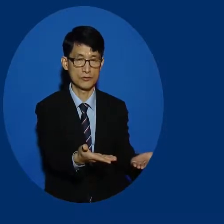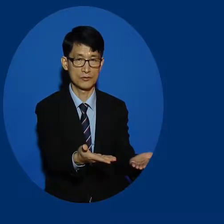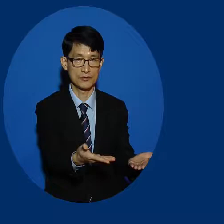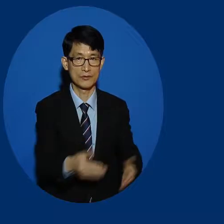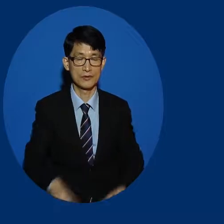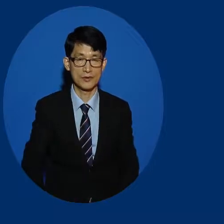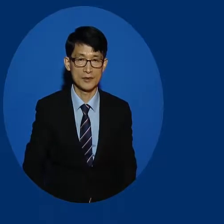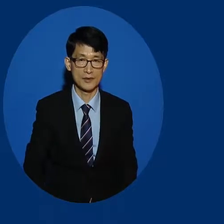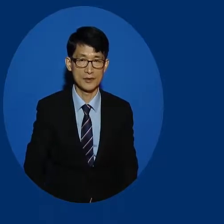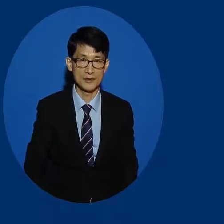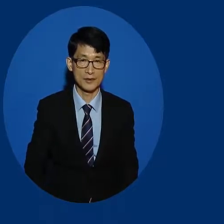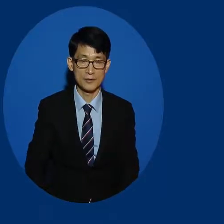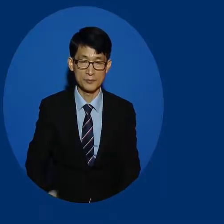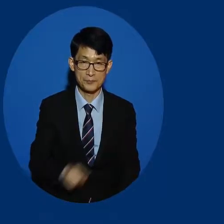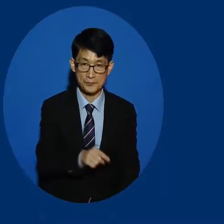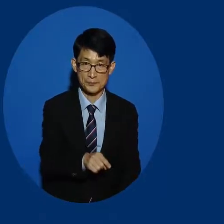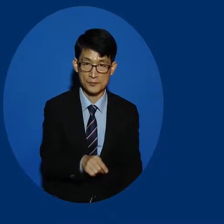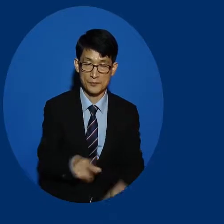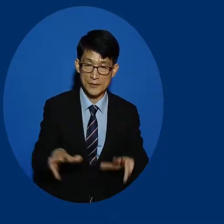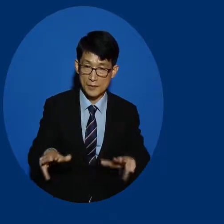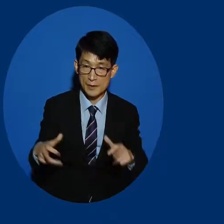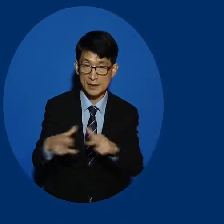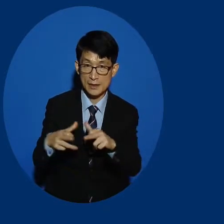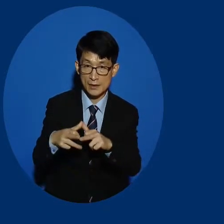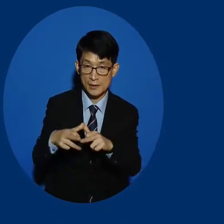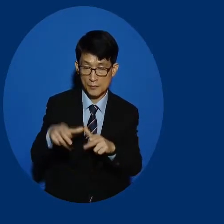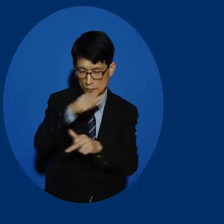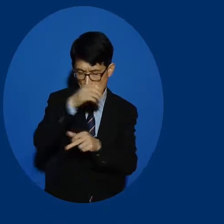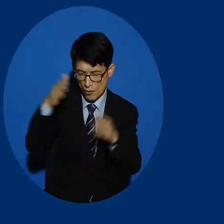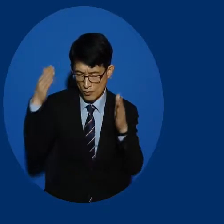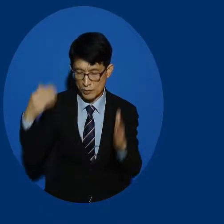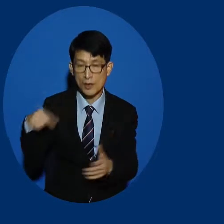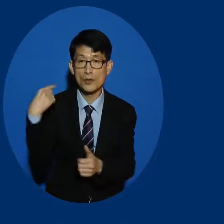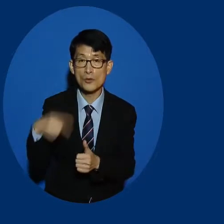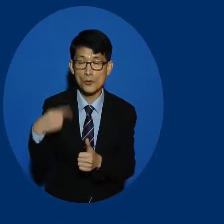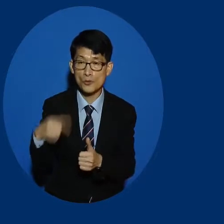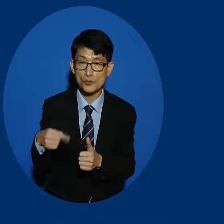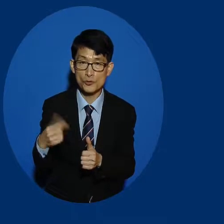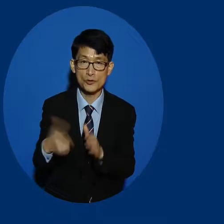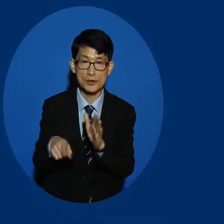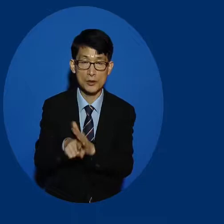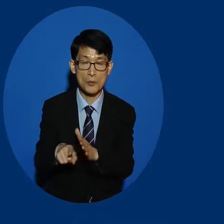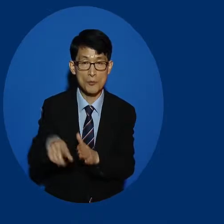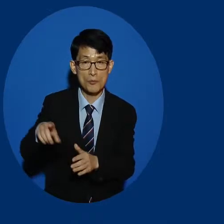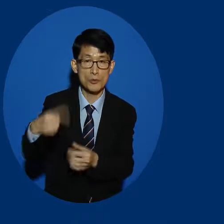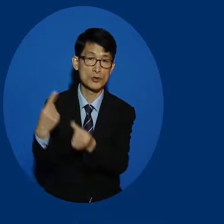우리 지금 장애인 평생교육 기관에서는 일단 재정적인 지원이 필요할 거예요.